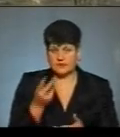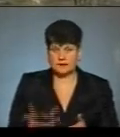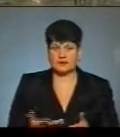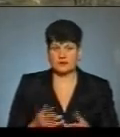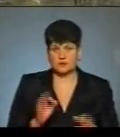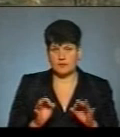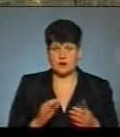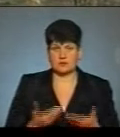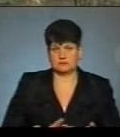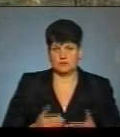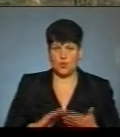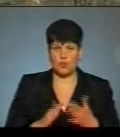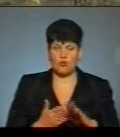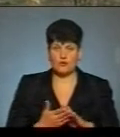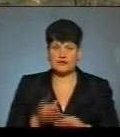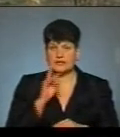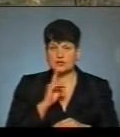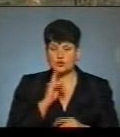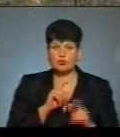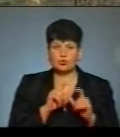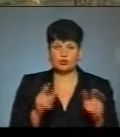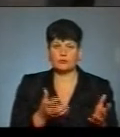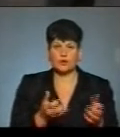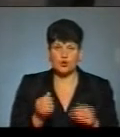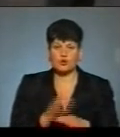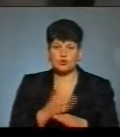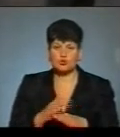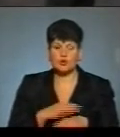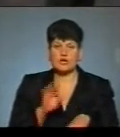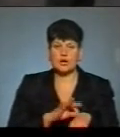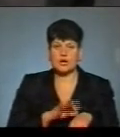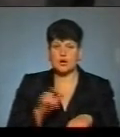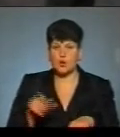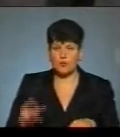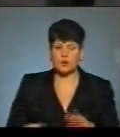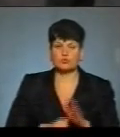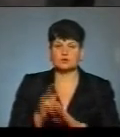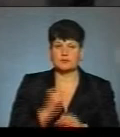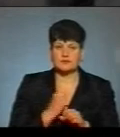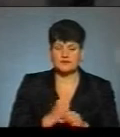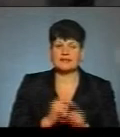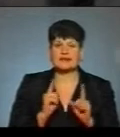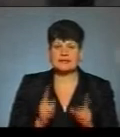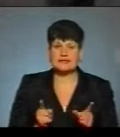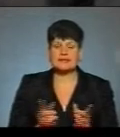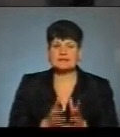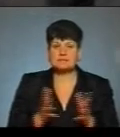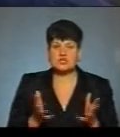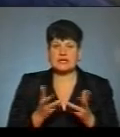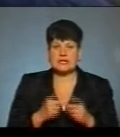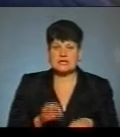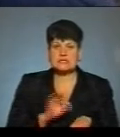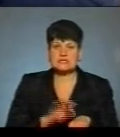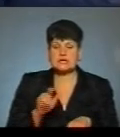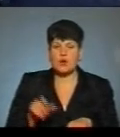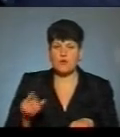умови. Тимчасовий пункт прийому та розподілу хворих на коронавірус запрацює, як тільки збільшиться кількість хворих, каже